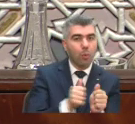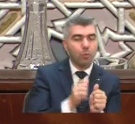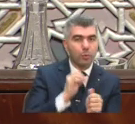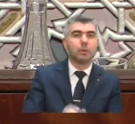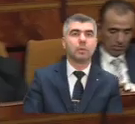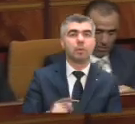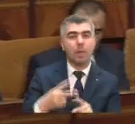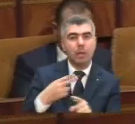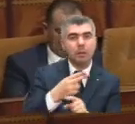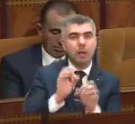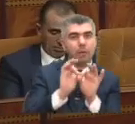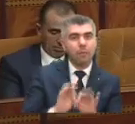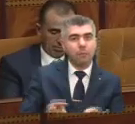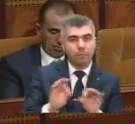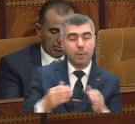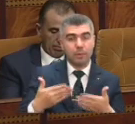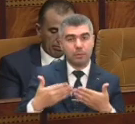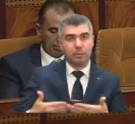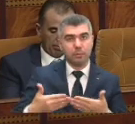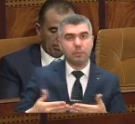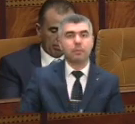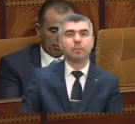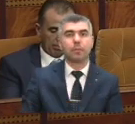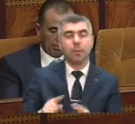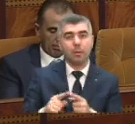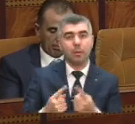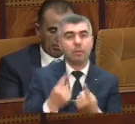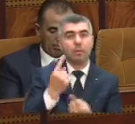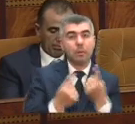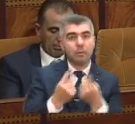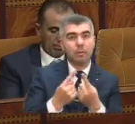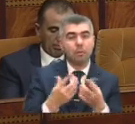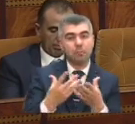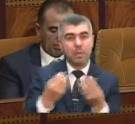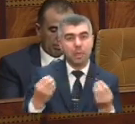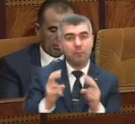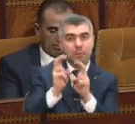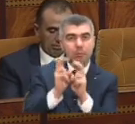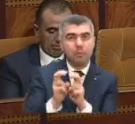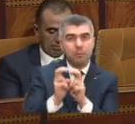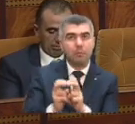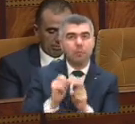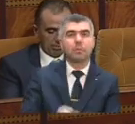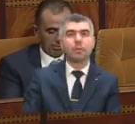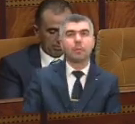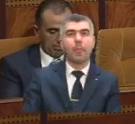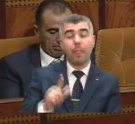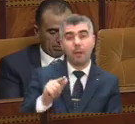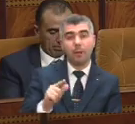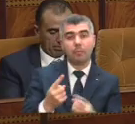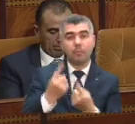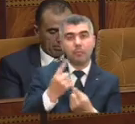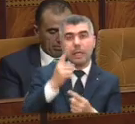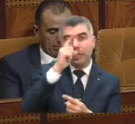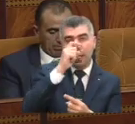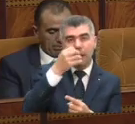يكونوش انقطاعات. أما في الوقت الراهن مع الخسائر الكبيرة اللي كاينة يبدو على أن كاين صعوبات وغتكون